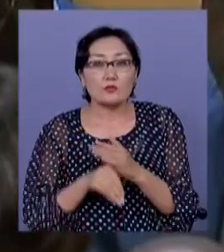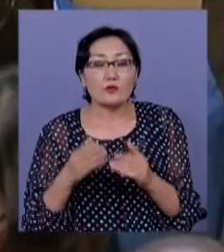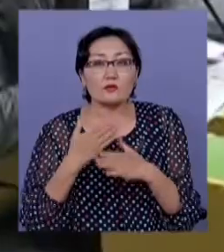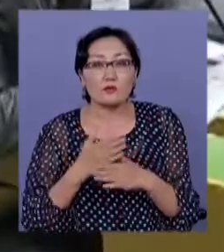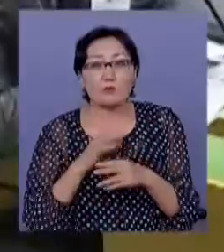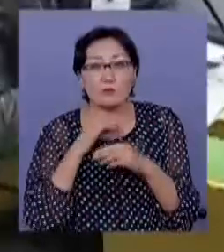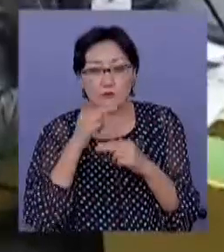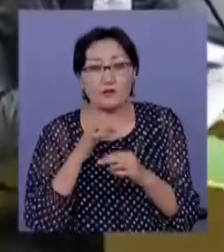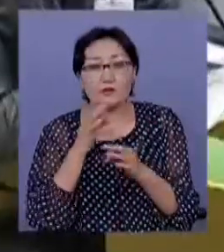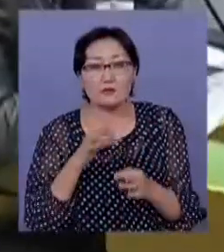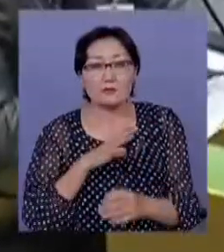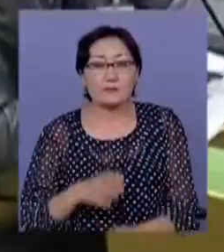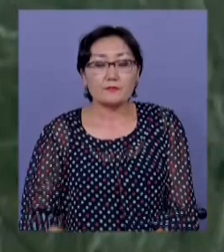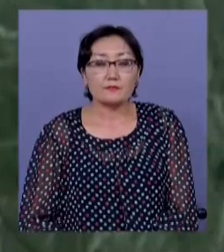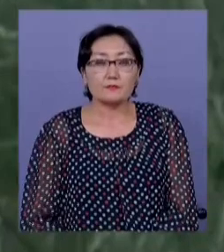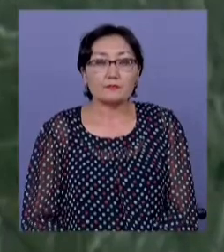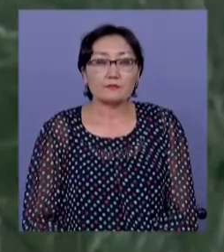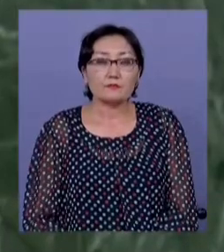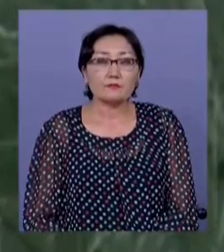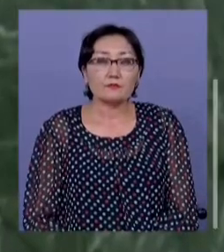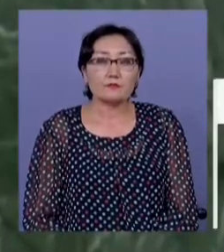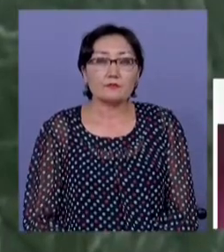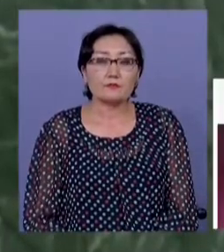ерекше атап өтті.